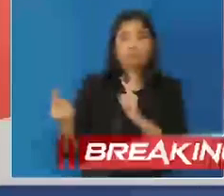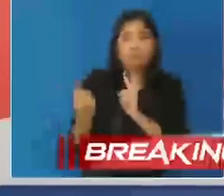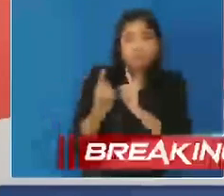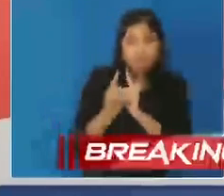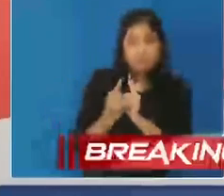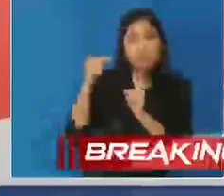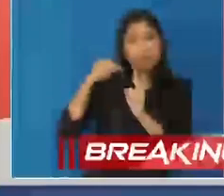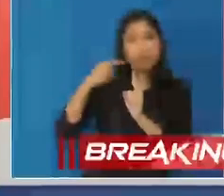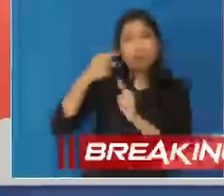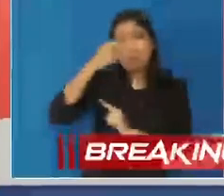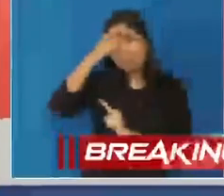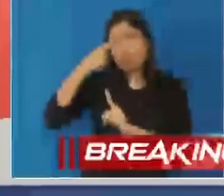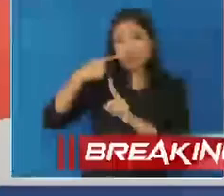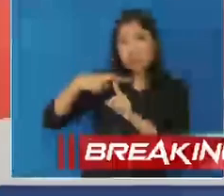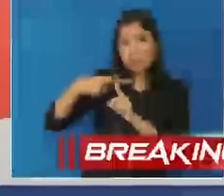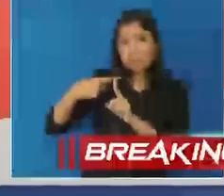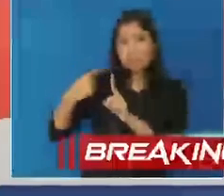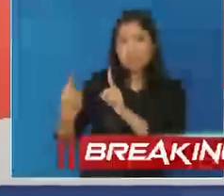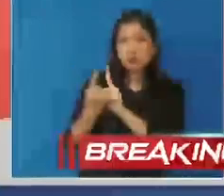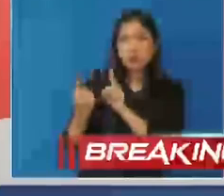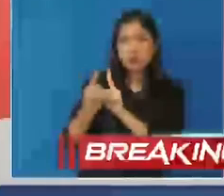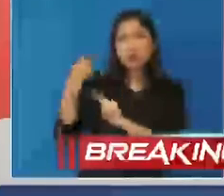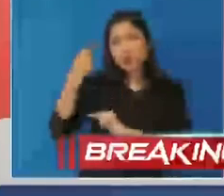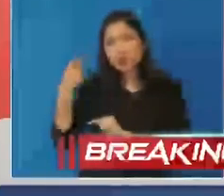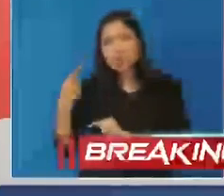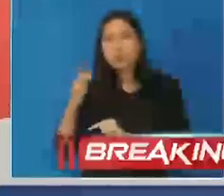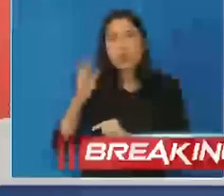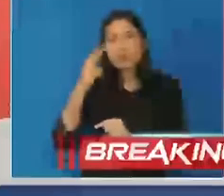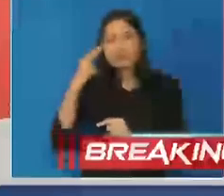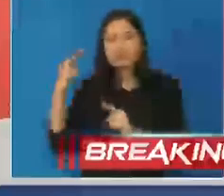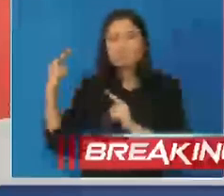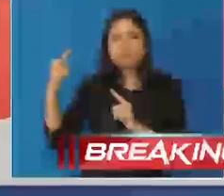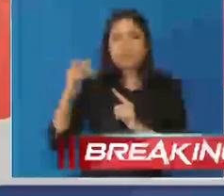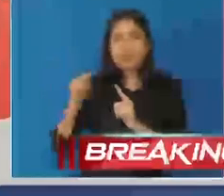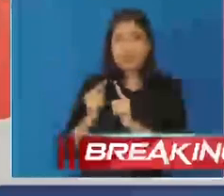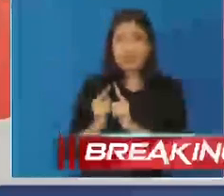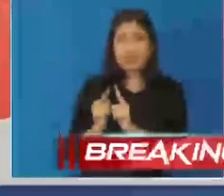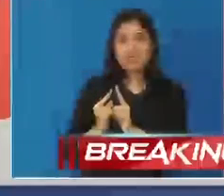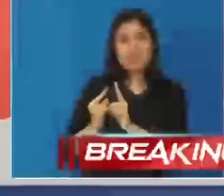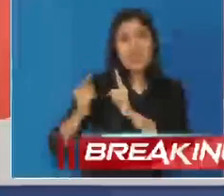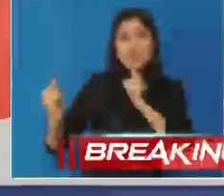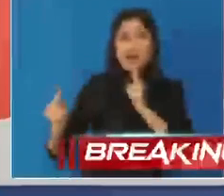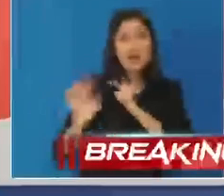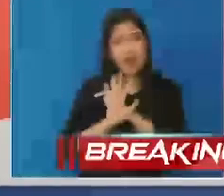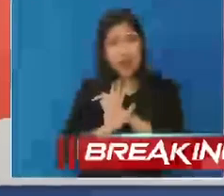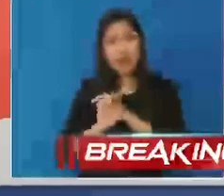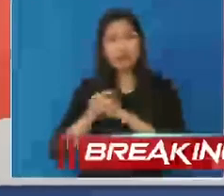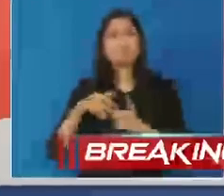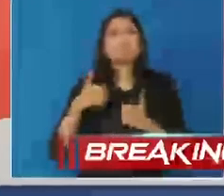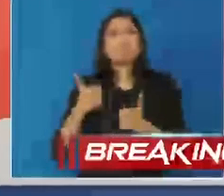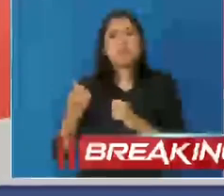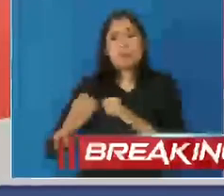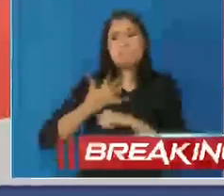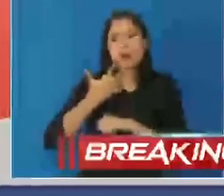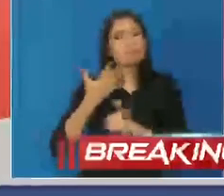kasus positif tetap dilakukan tidak memperhatikan jaga jarak ini pasti akan memberikan